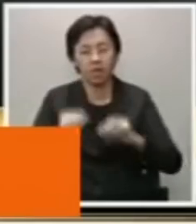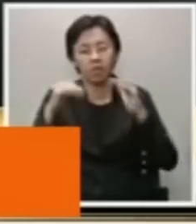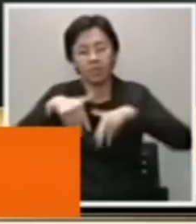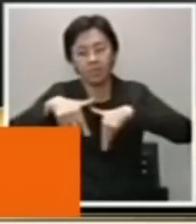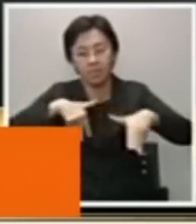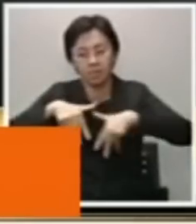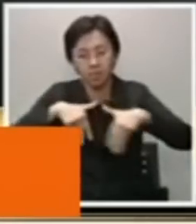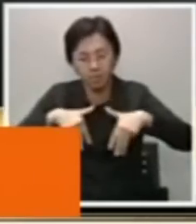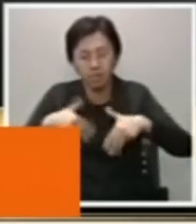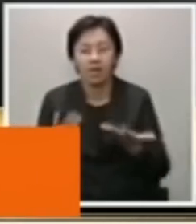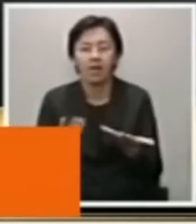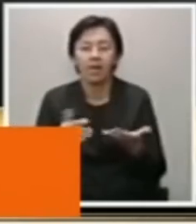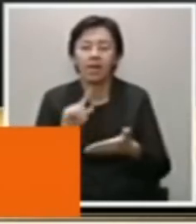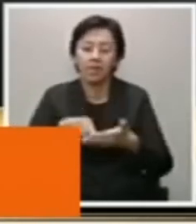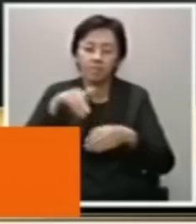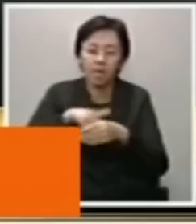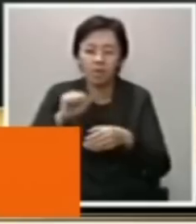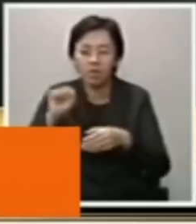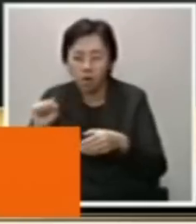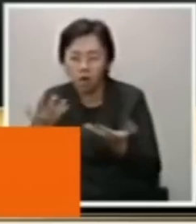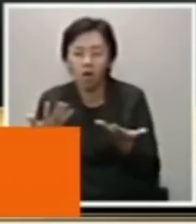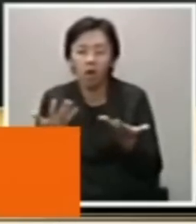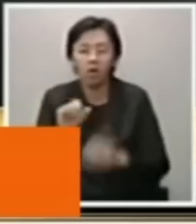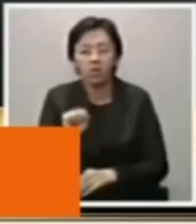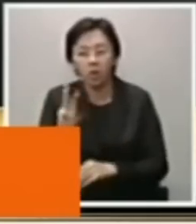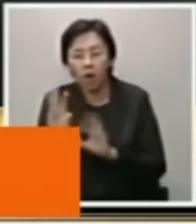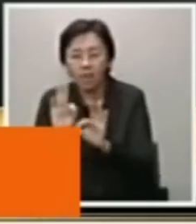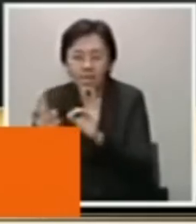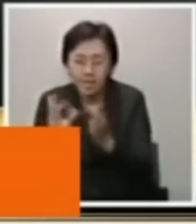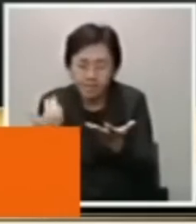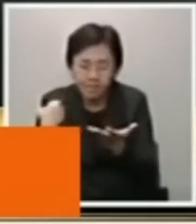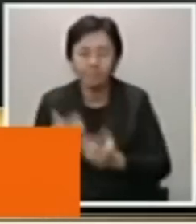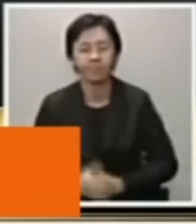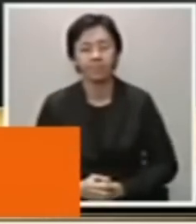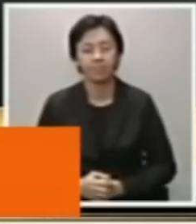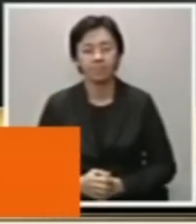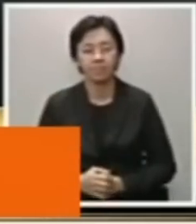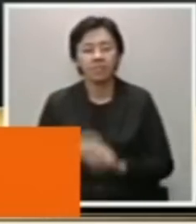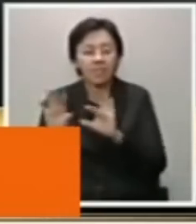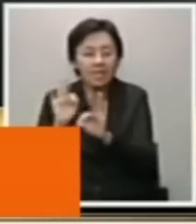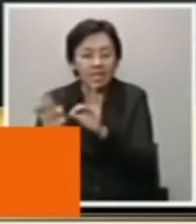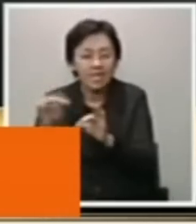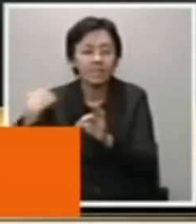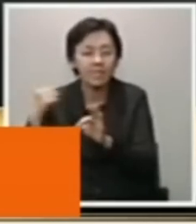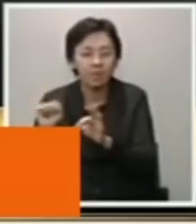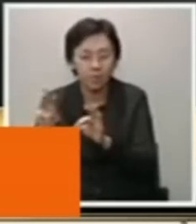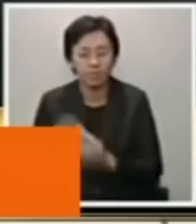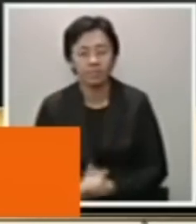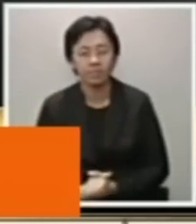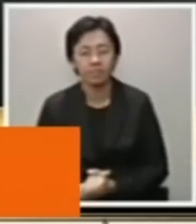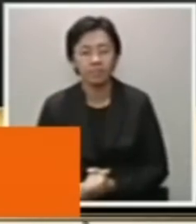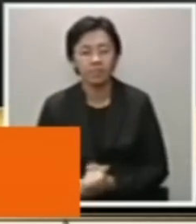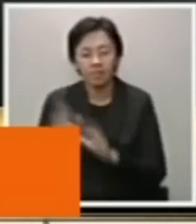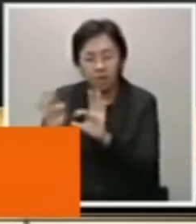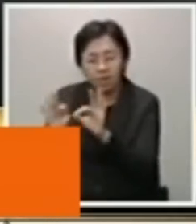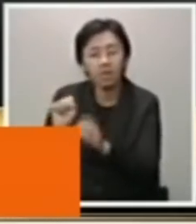นในการเลือกส.ส.ส.เข้ามาสว.ก็บางส่วนนะครับที่คัดเลือกเข้ามาด้วยนอกจากคัดสรร